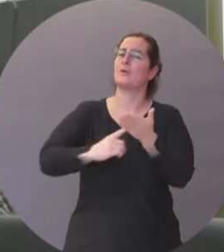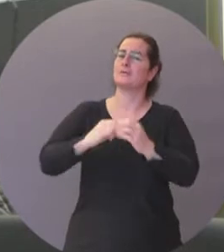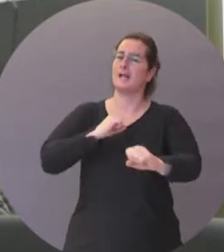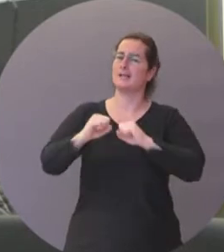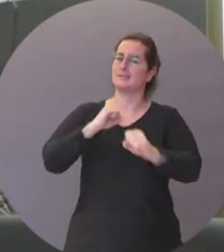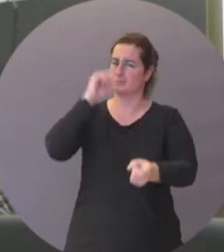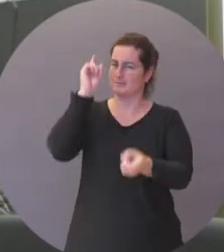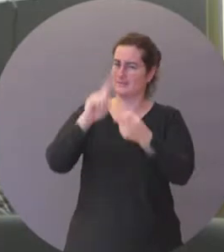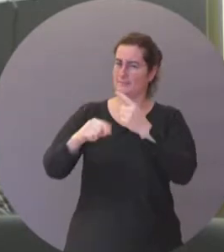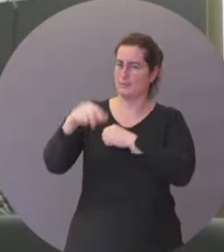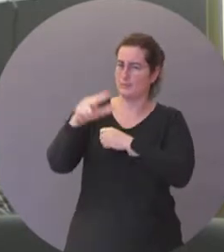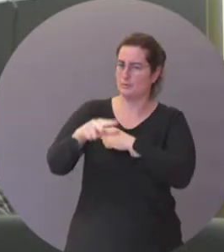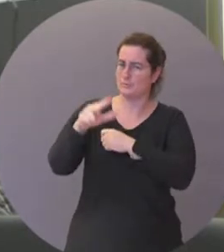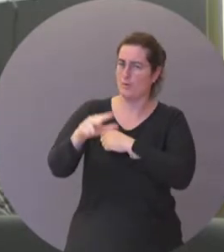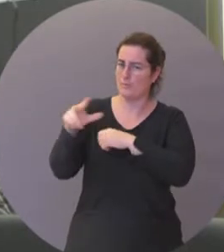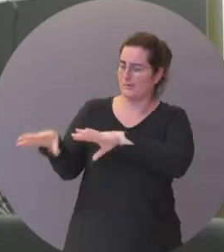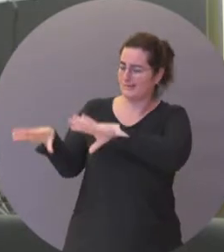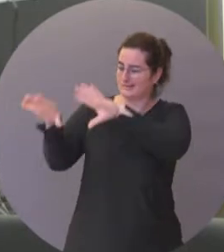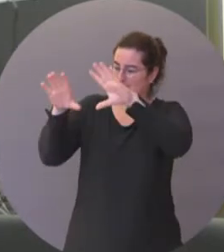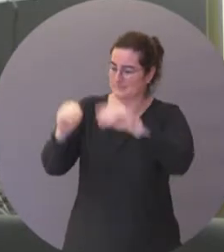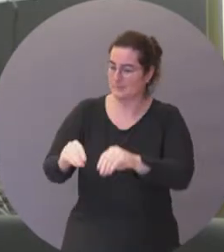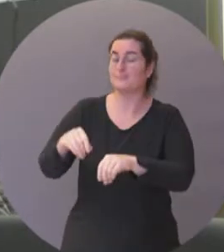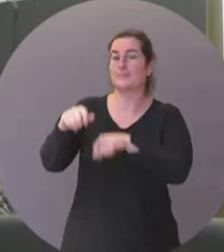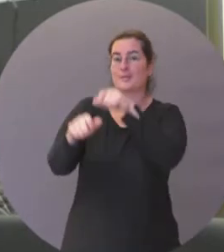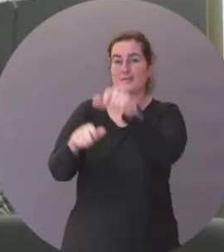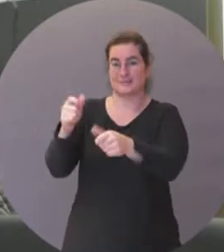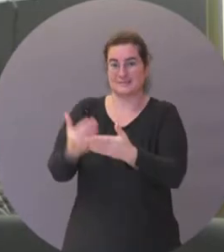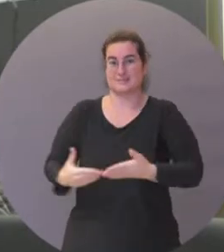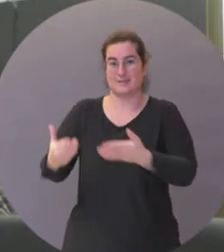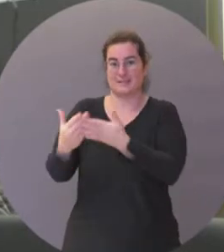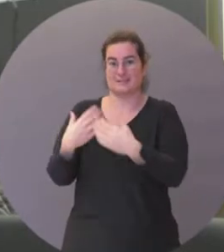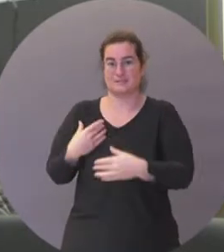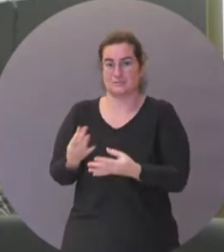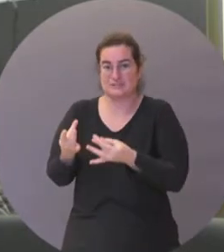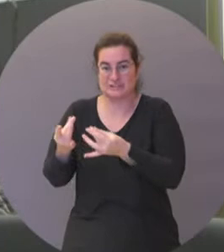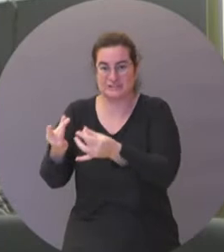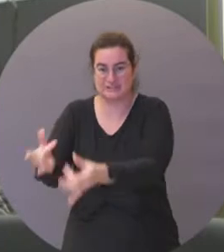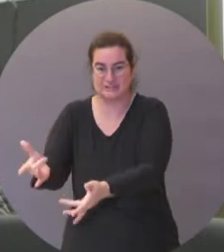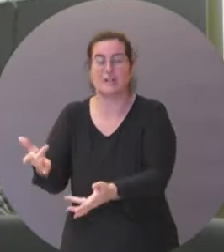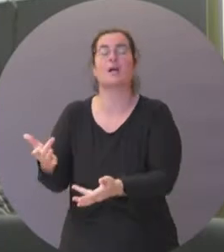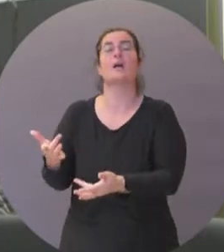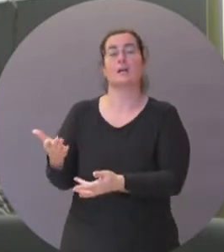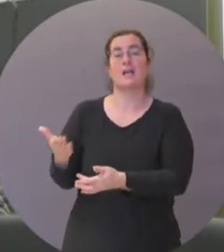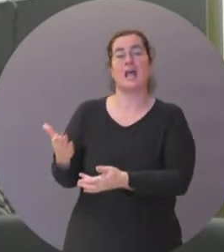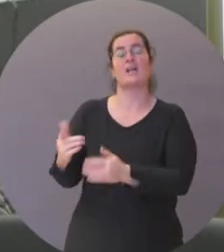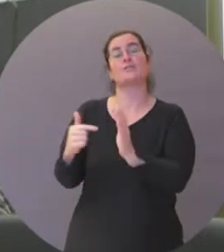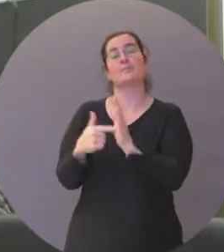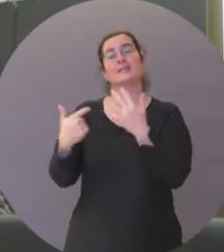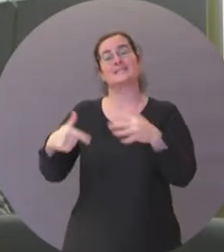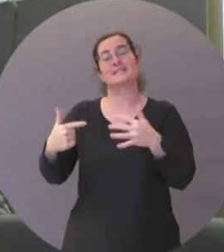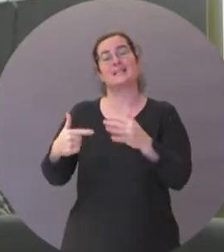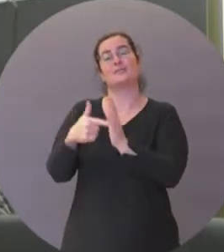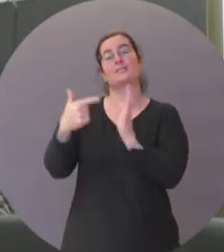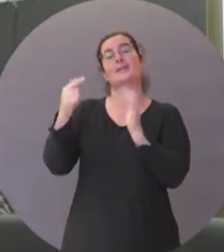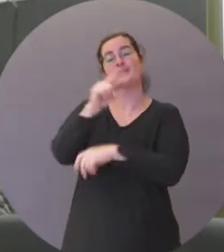l'hébergement des personnes défavorisées qui pour la période 2017-2022 définit le programme des mesures d'accompagnement social